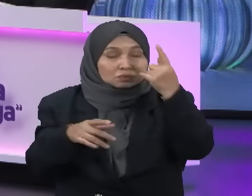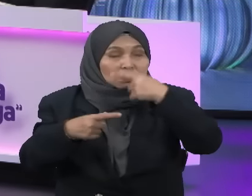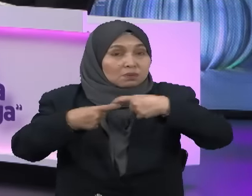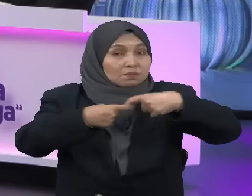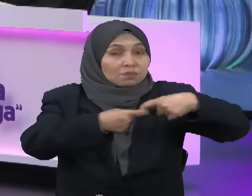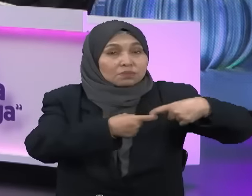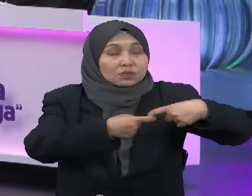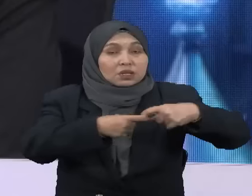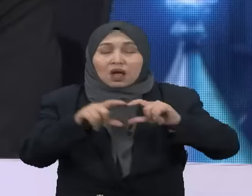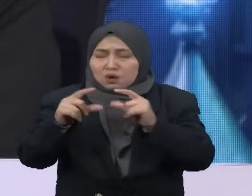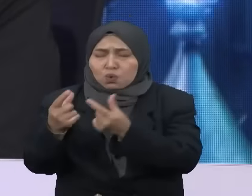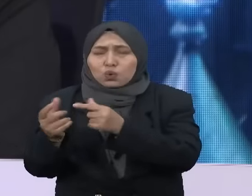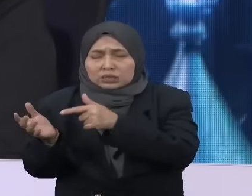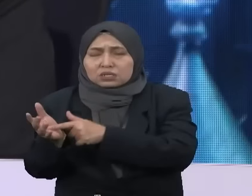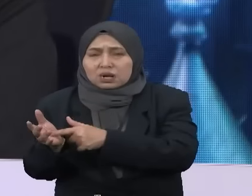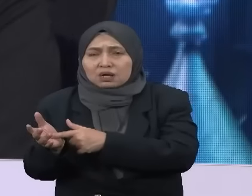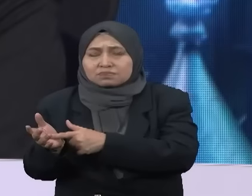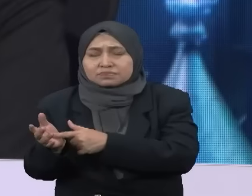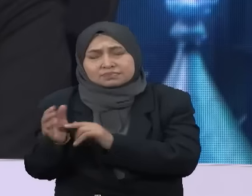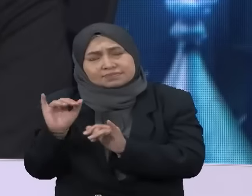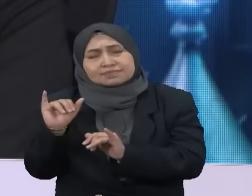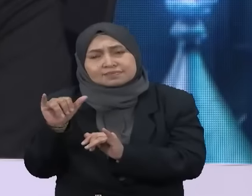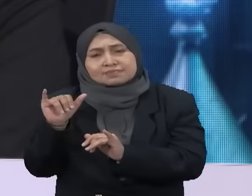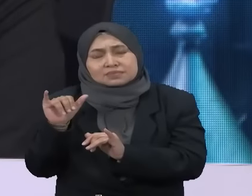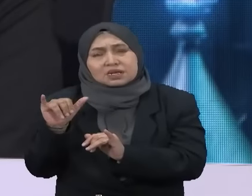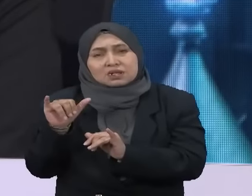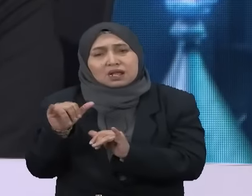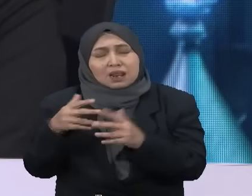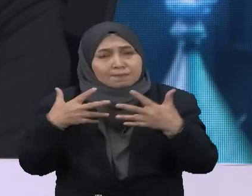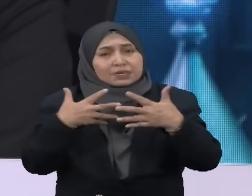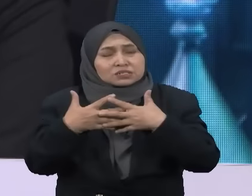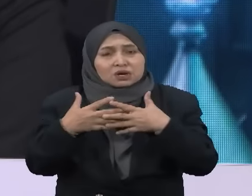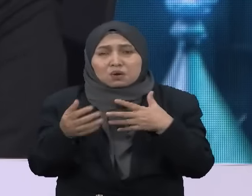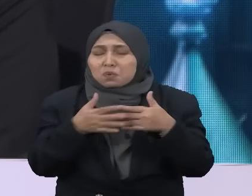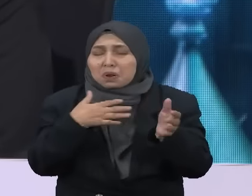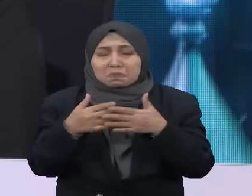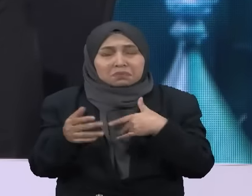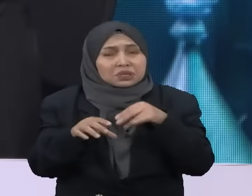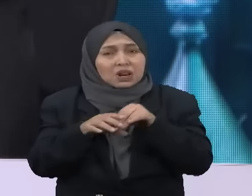dengan golongan inilah. Ya. Yeah, yeah. Yang memanglah mereka dalam penjara pun, walaupun dalam